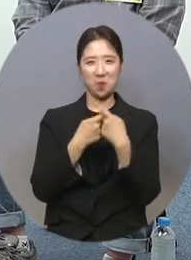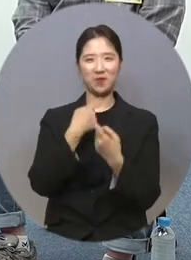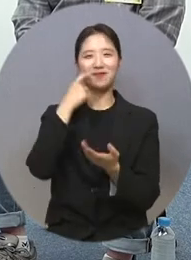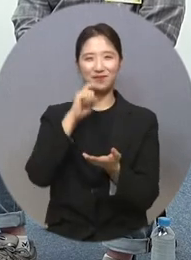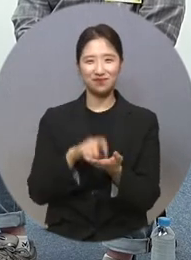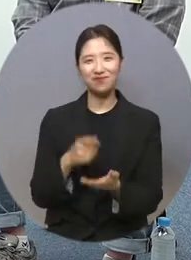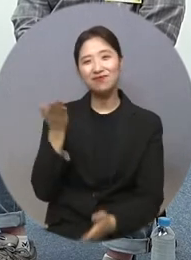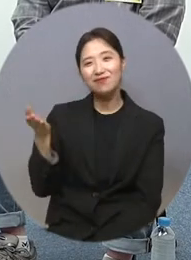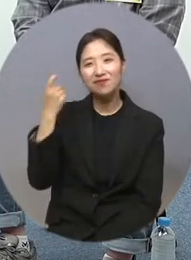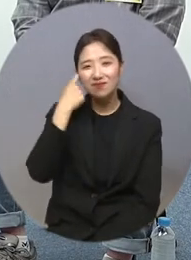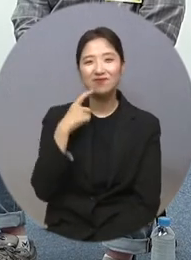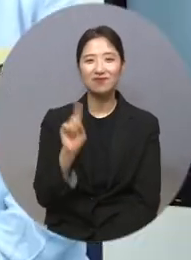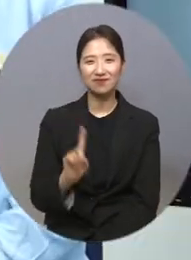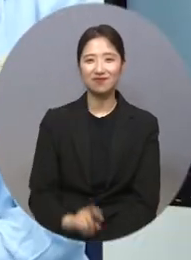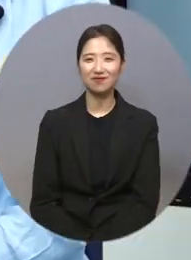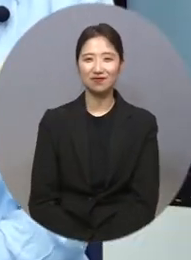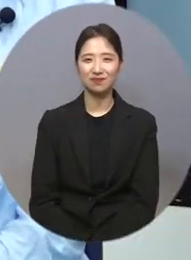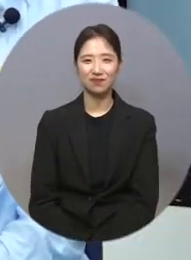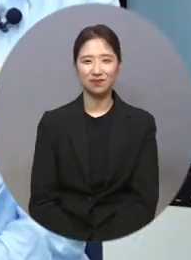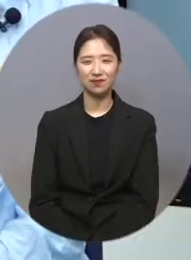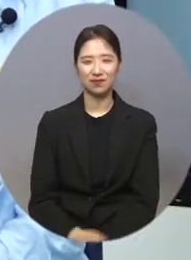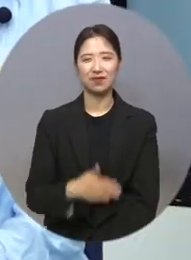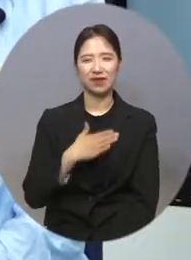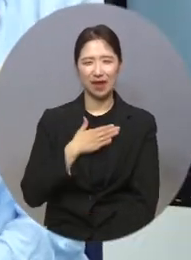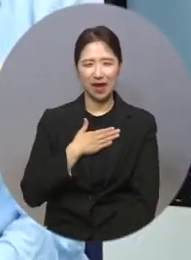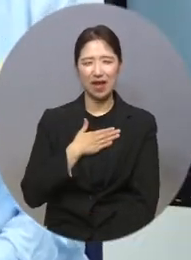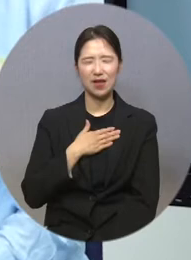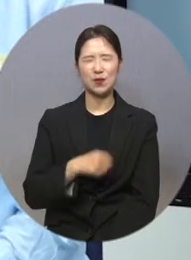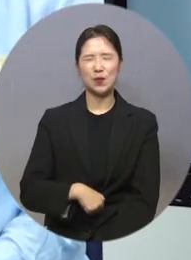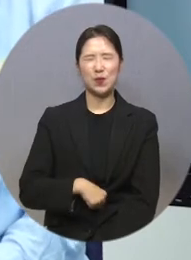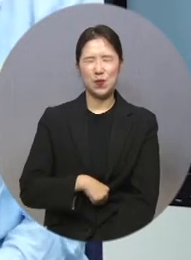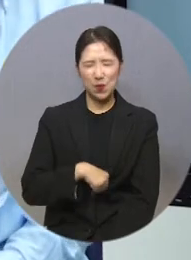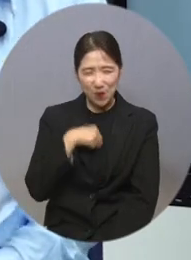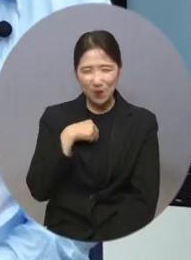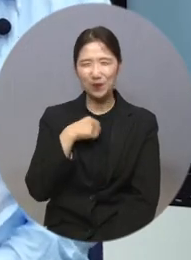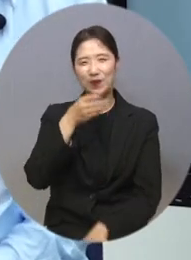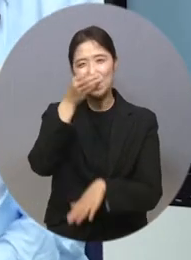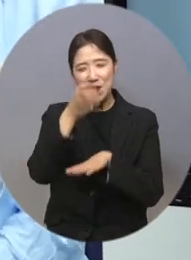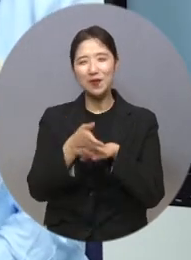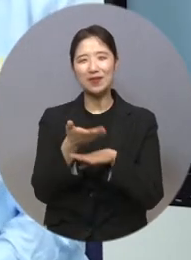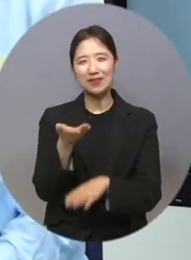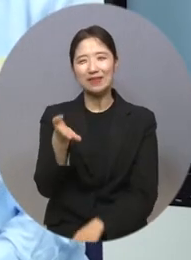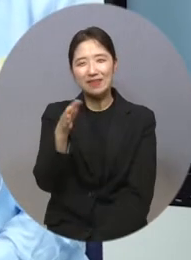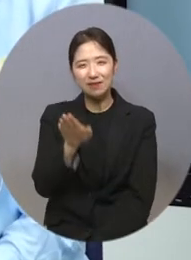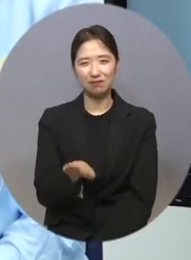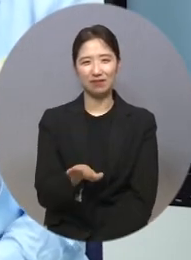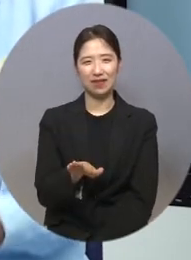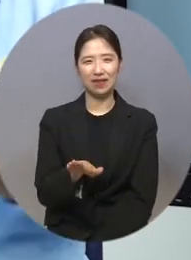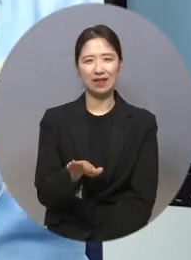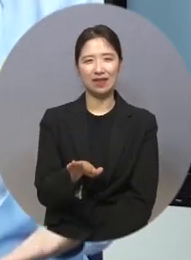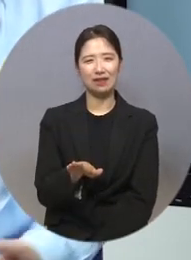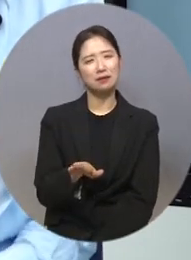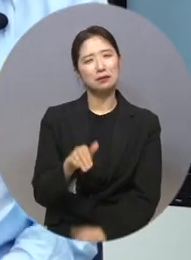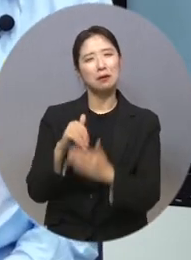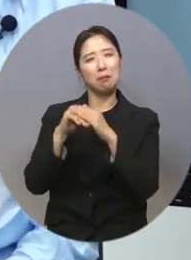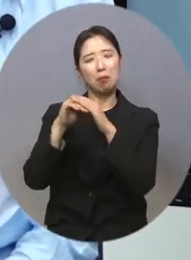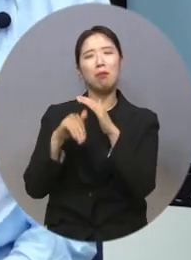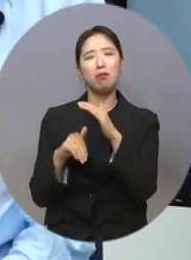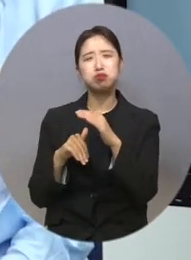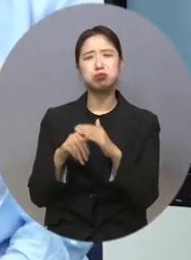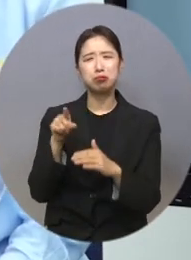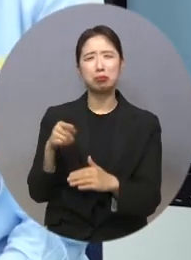혹시 어떻게 보셨어요, 선생님? 저는 정말 솔직하게 좀 죄송한데 네. 좀 뻔할 것